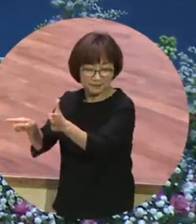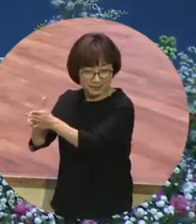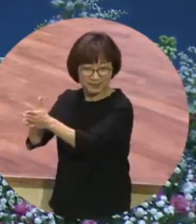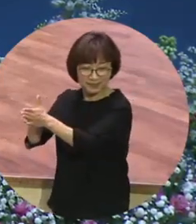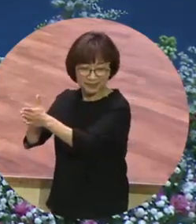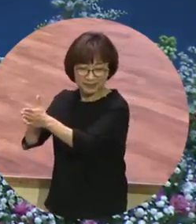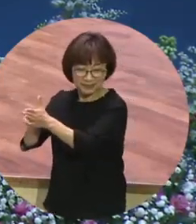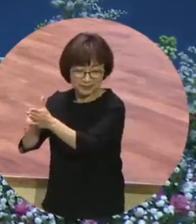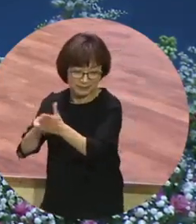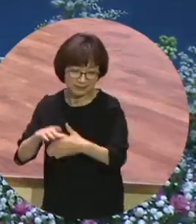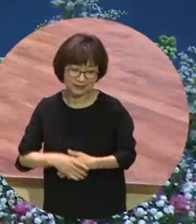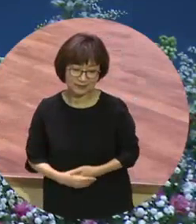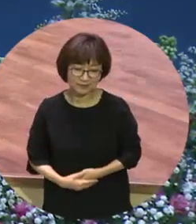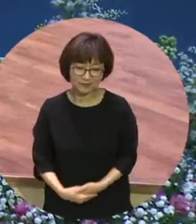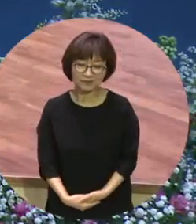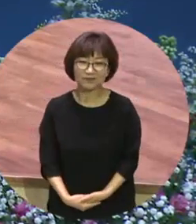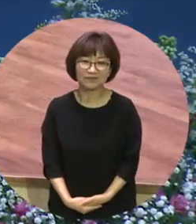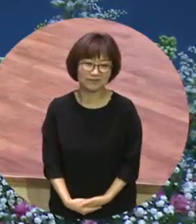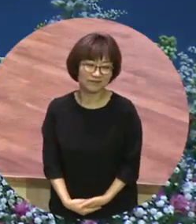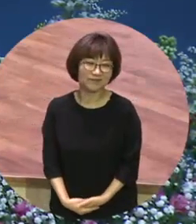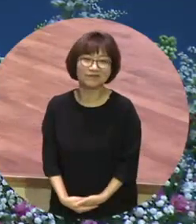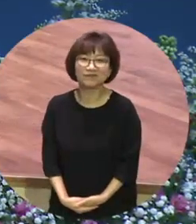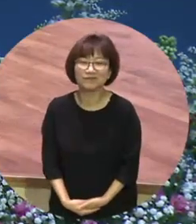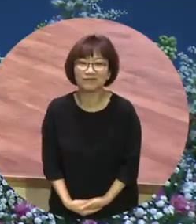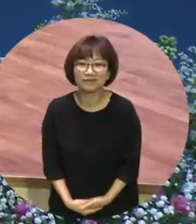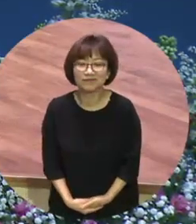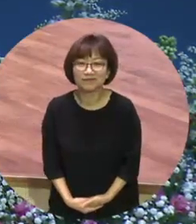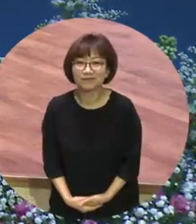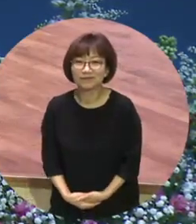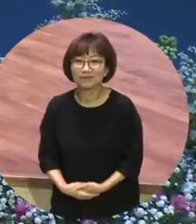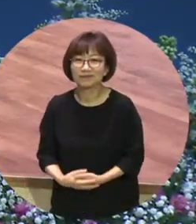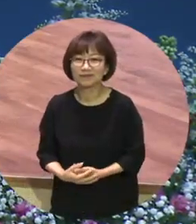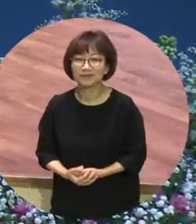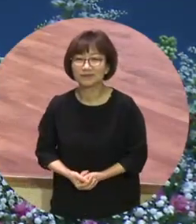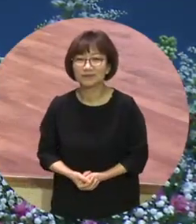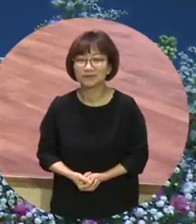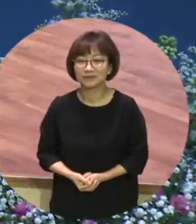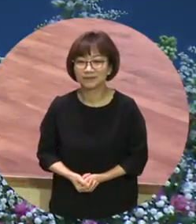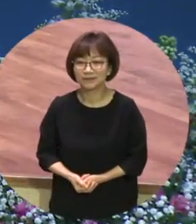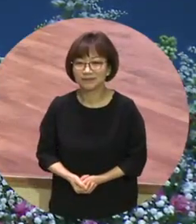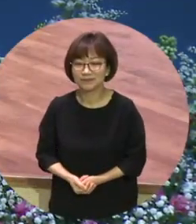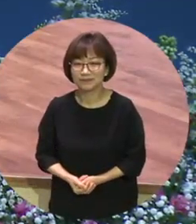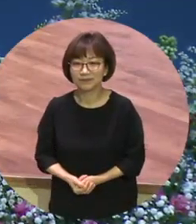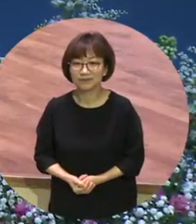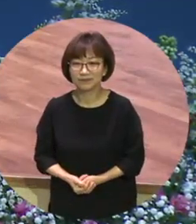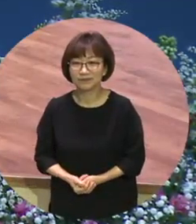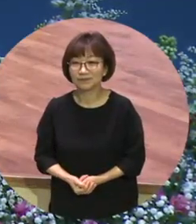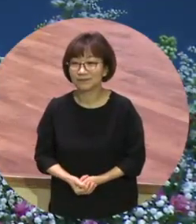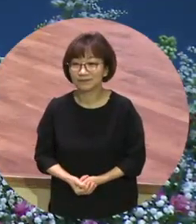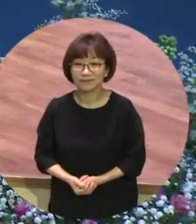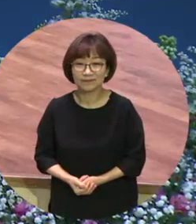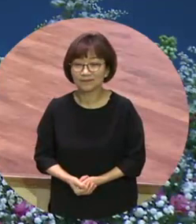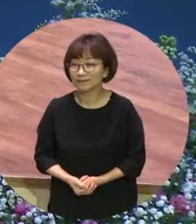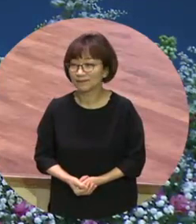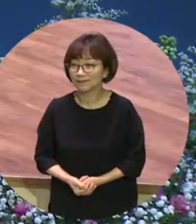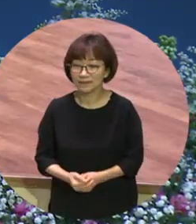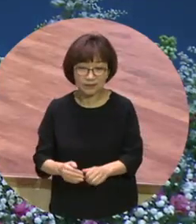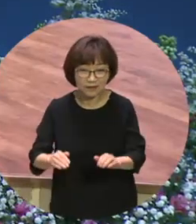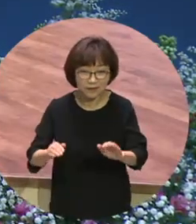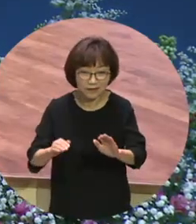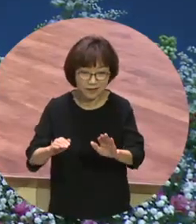아멘. 오늘부터 오늘 이 밤에 여러분이 하나님 앞에 하나님 주시는